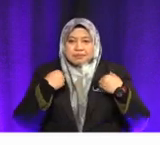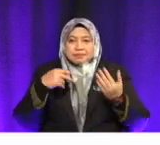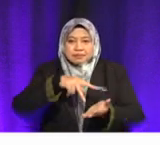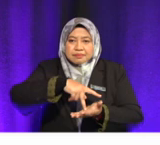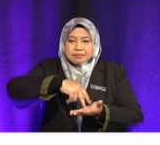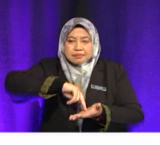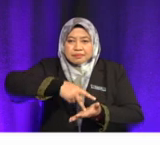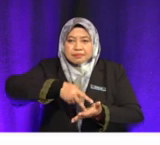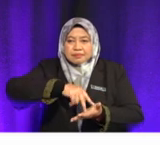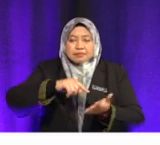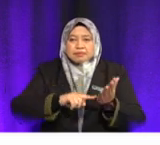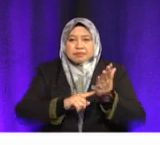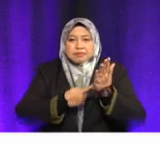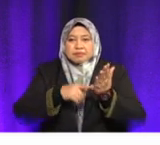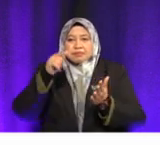pertama